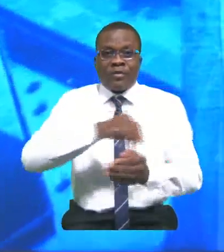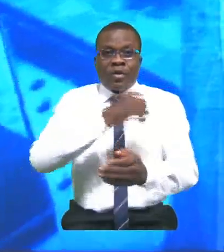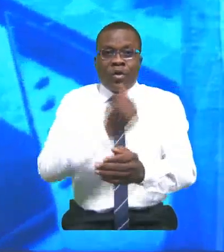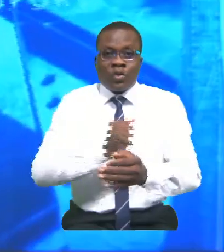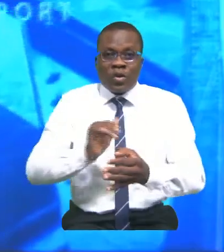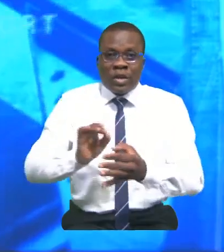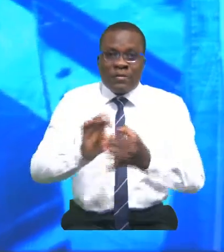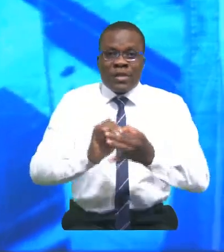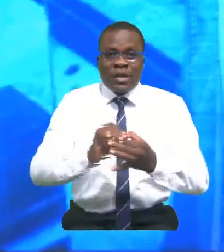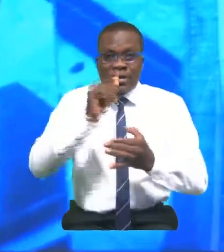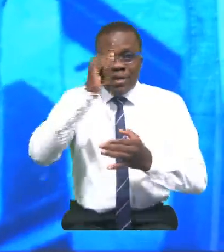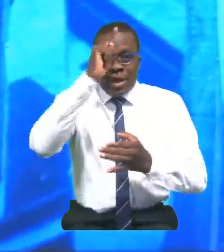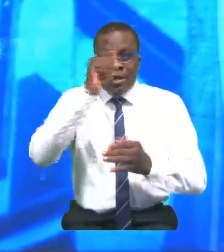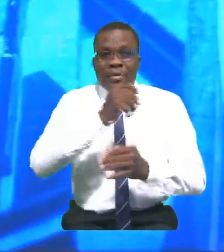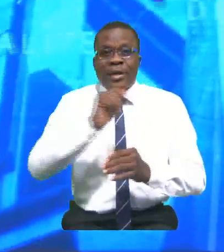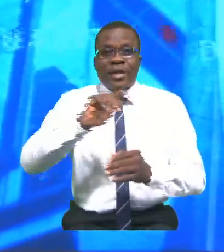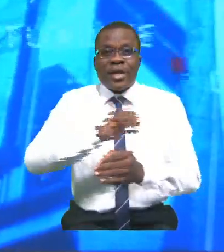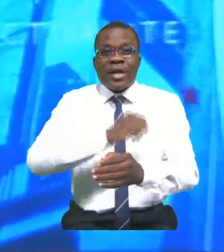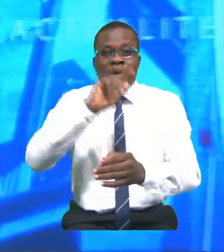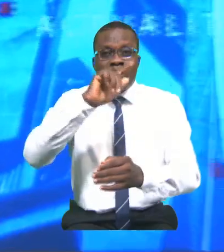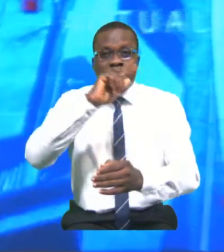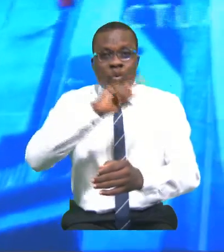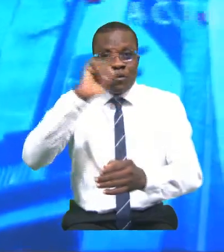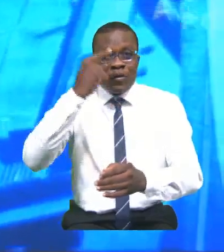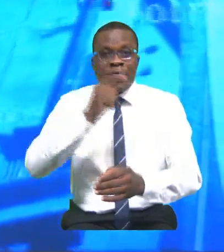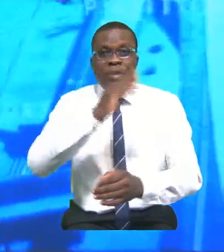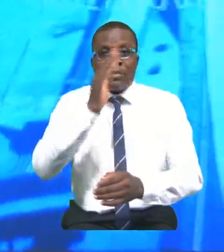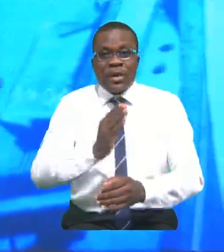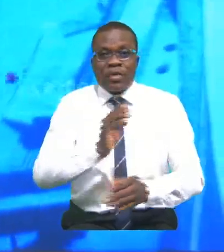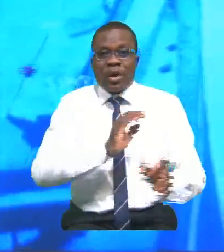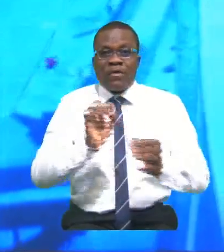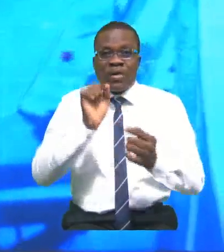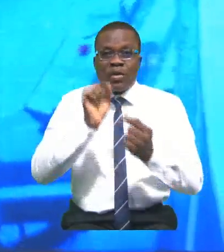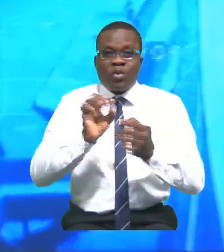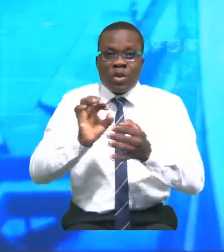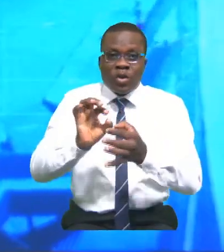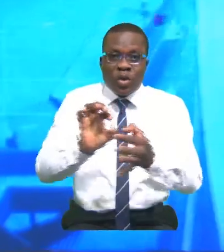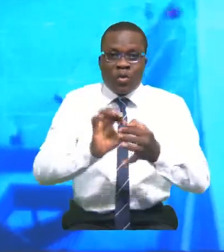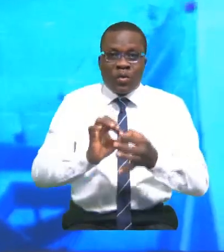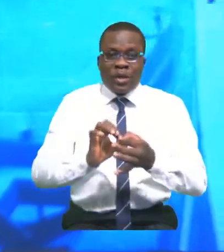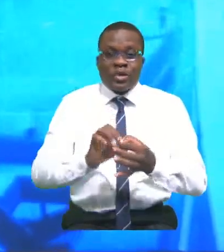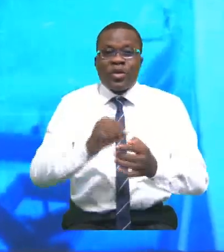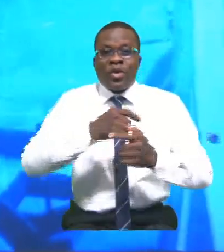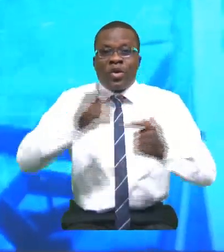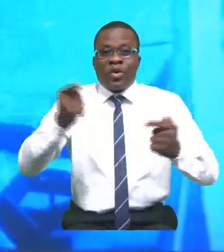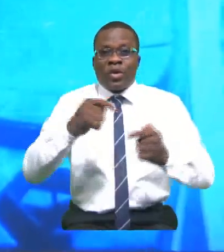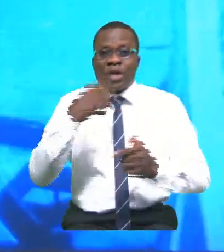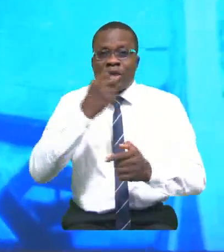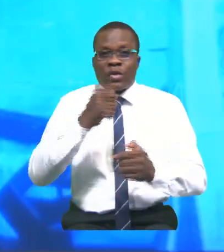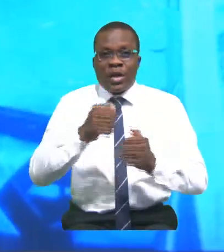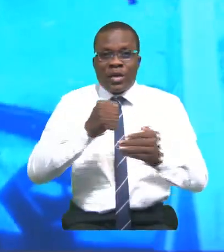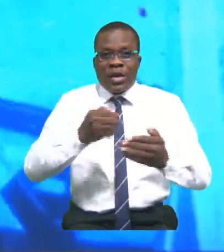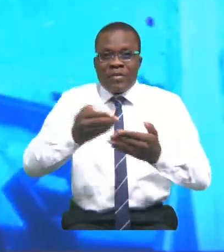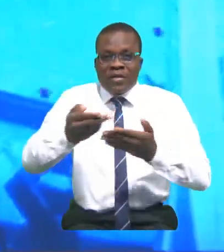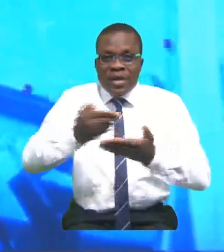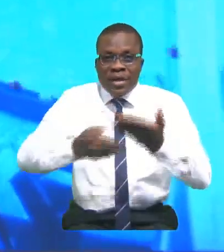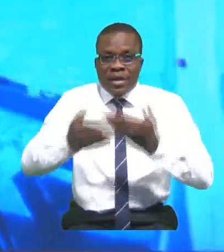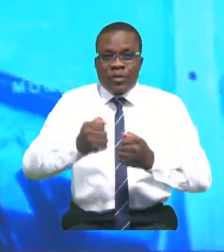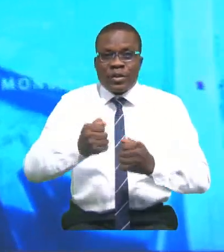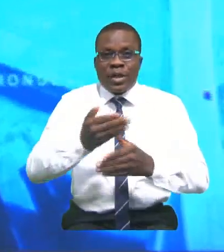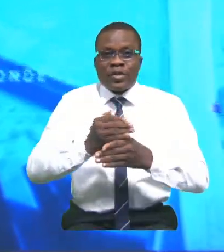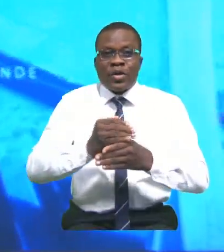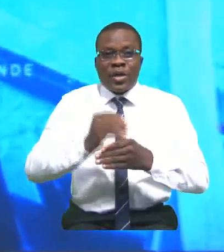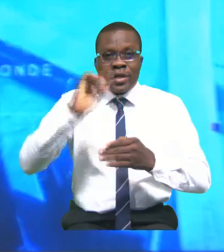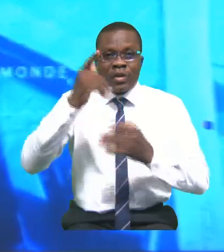allemande et gouvernement béninois ont fait le point de leur coopér un grand oral avant les négociations intergouvernementales